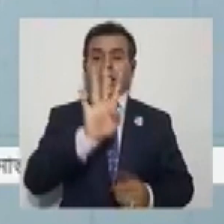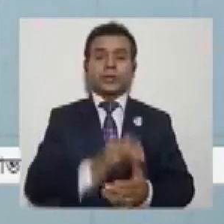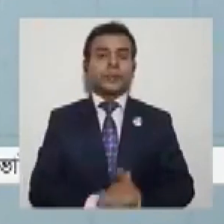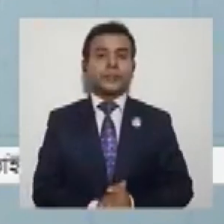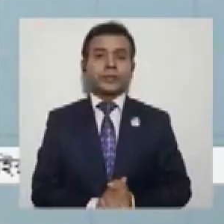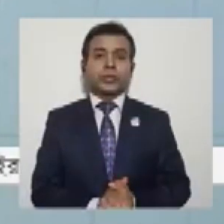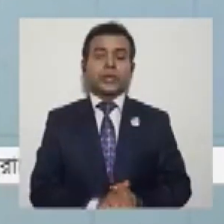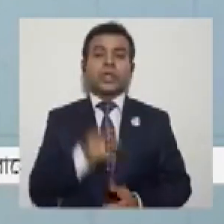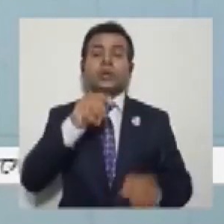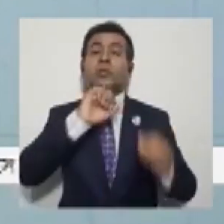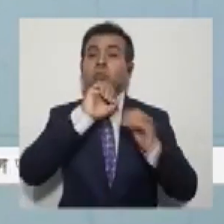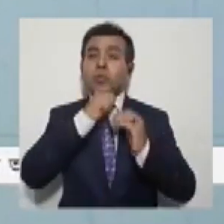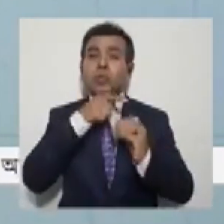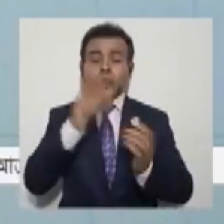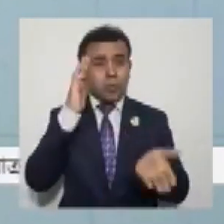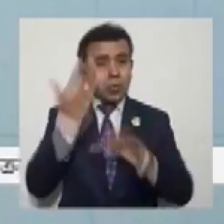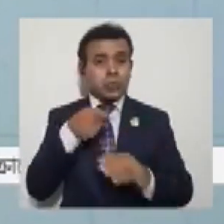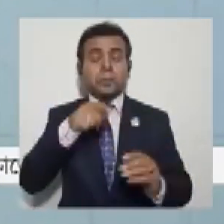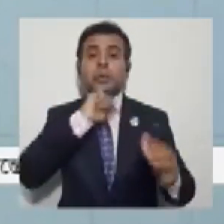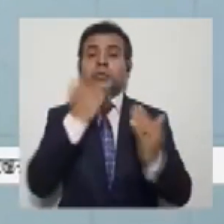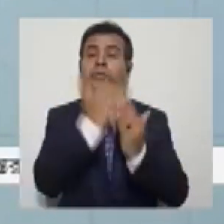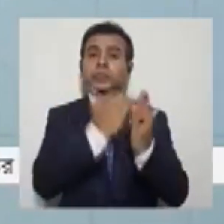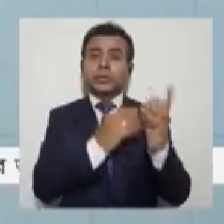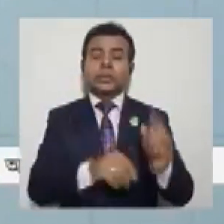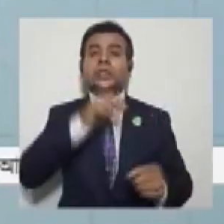60 ঊর্ধ্ব 3 জন, 50 থেকে 60 3 জন, এবং